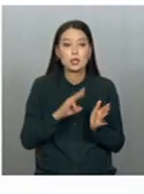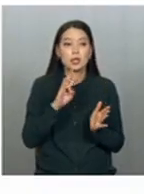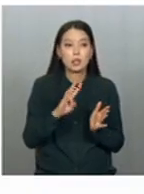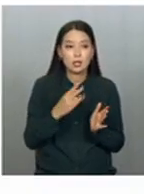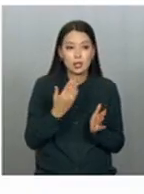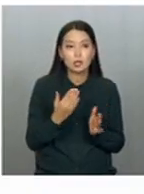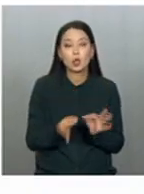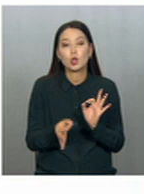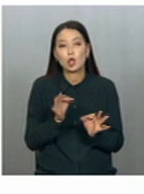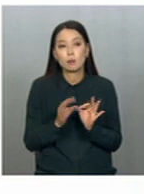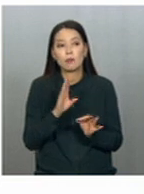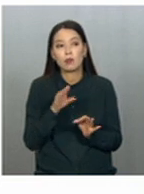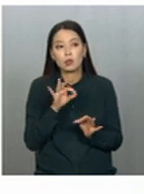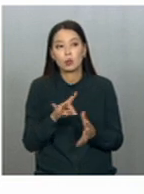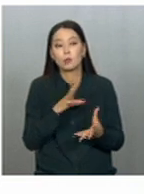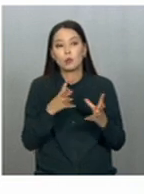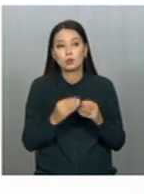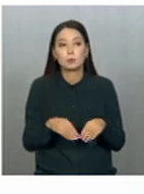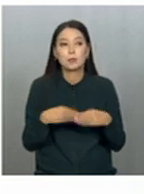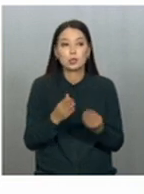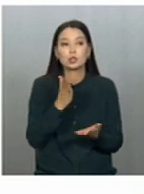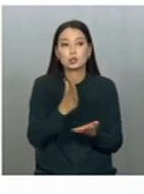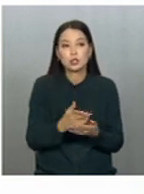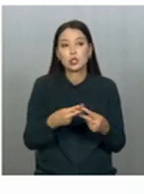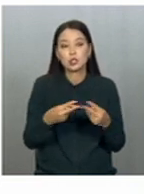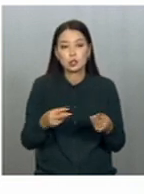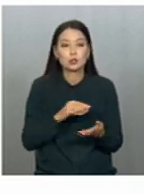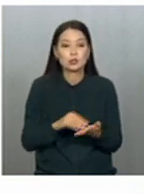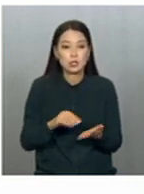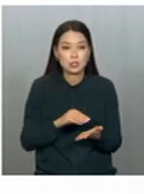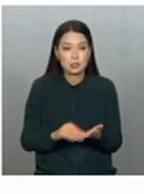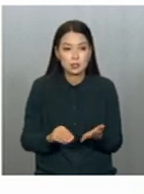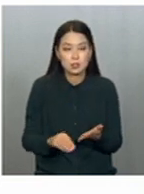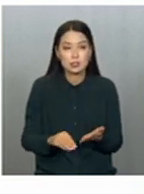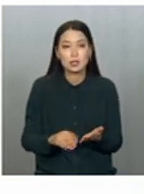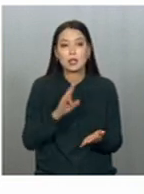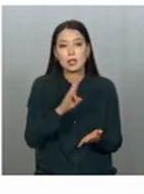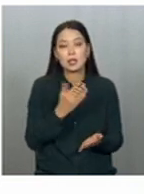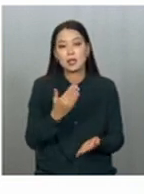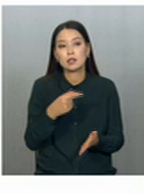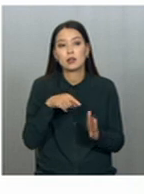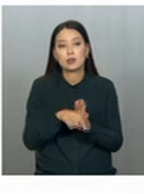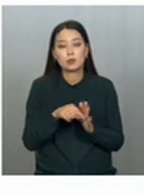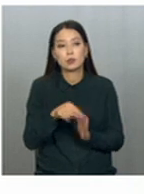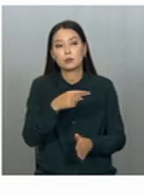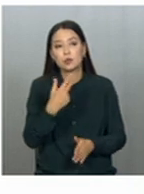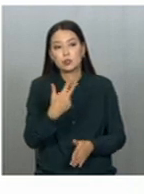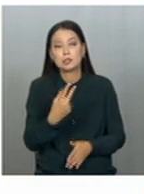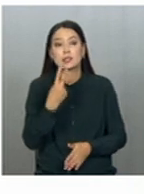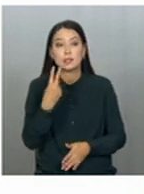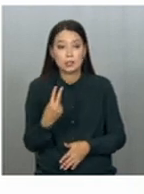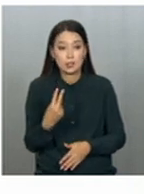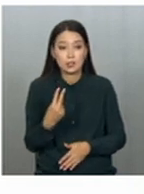нормал векторы бойынша берілген түзудің теңдеуін жазыңыз. N нормал векторының координаттары минус 3-те